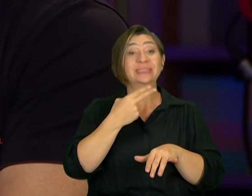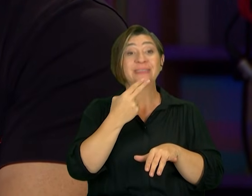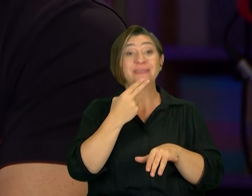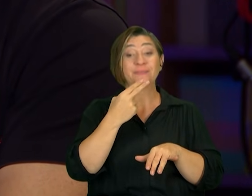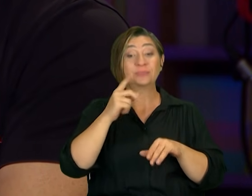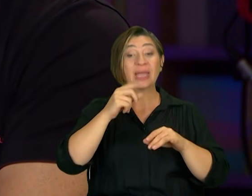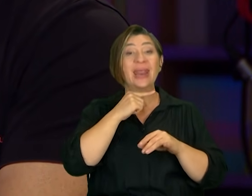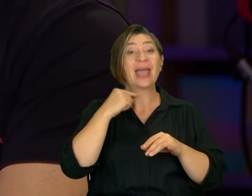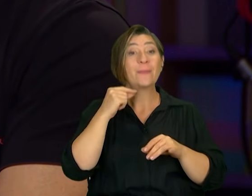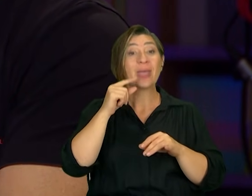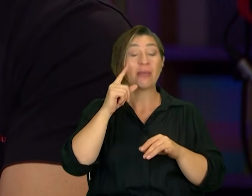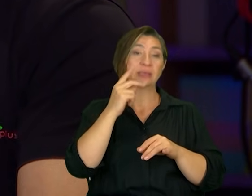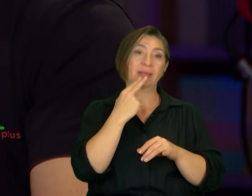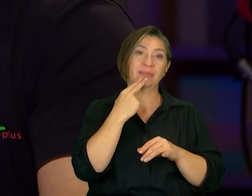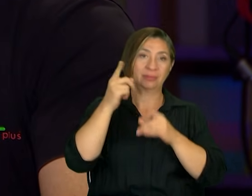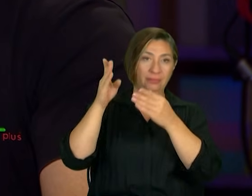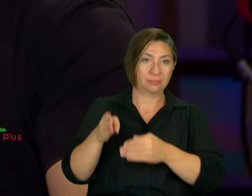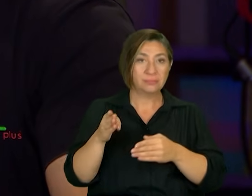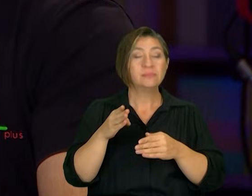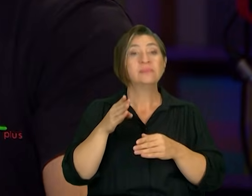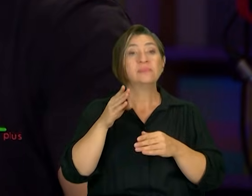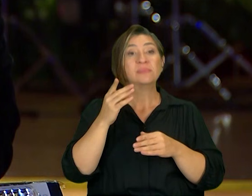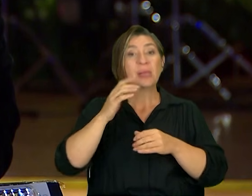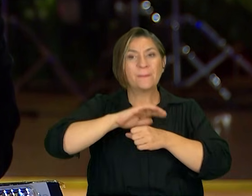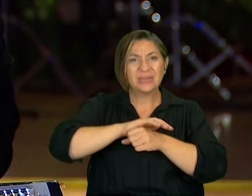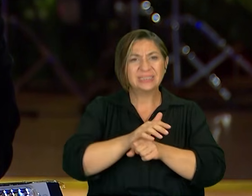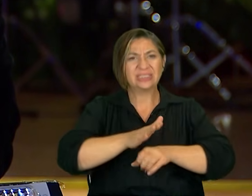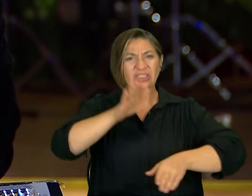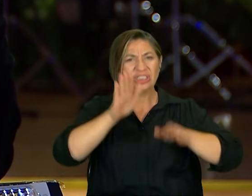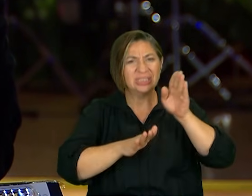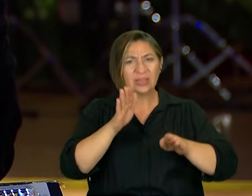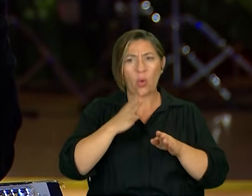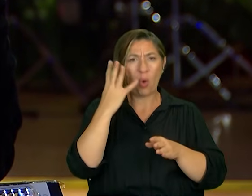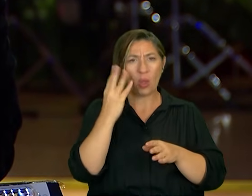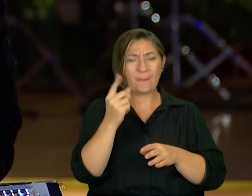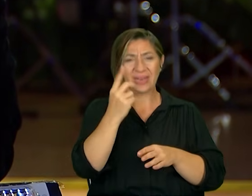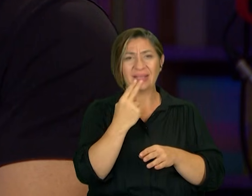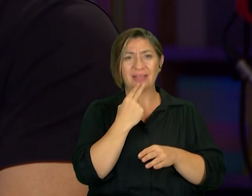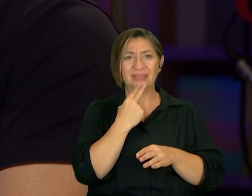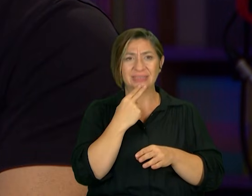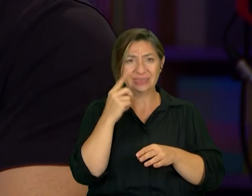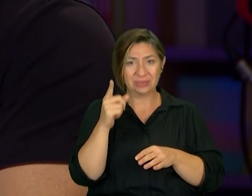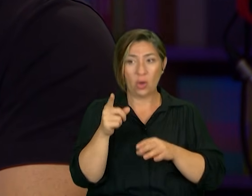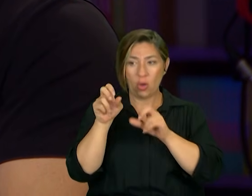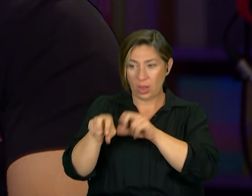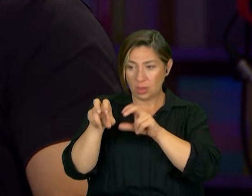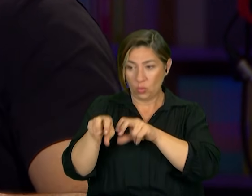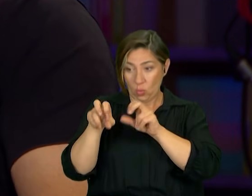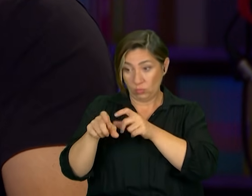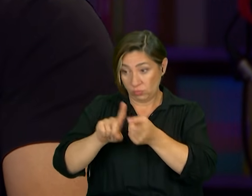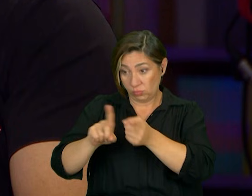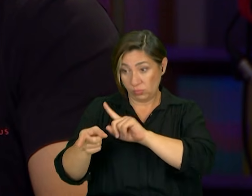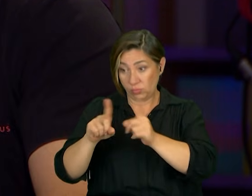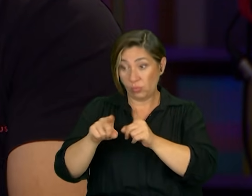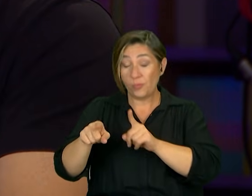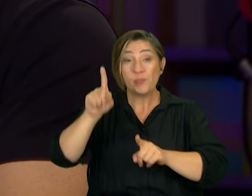Shaolin Manastırı'ndaki tek bayan rahibe. Yine baskı ve şiddet uygulanan bir kadın olan Yin Ming Chun'u öğretiyor. Ve Yin Ming